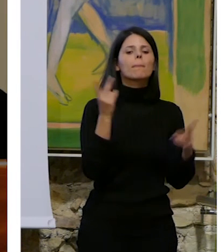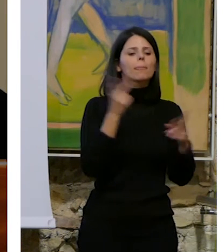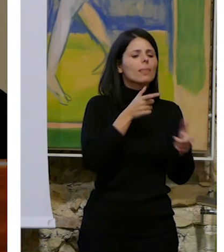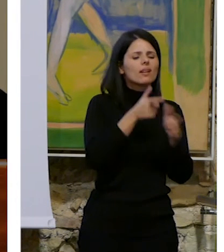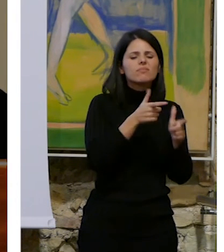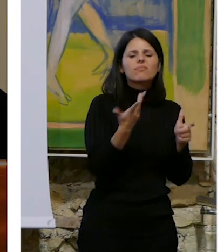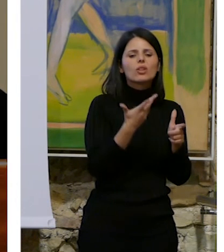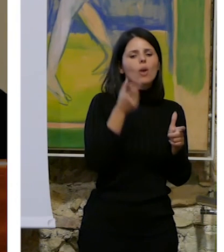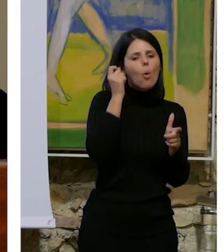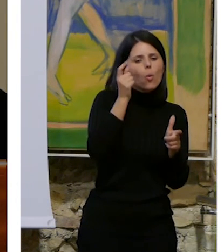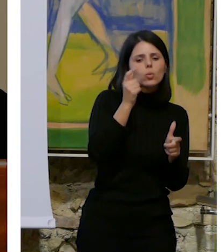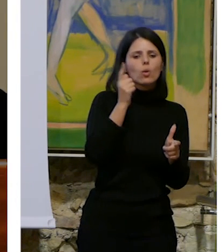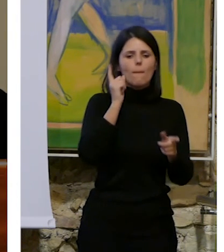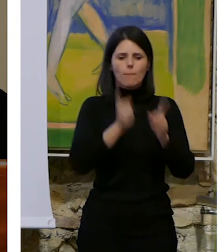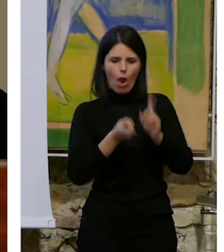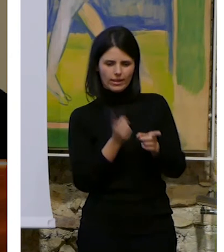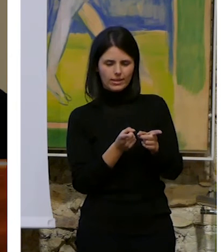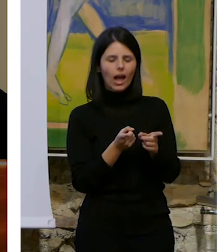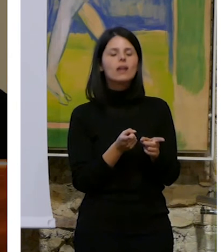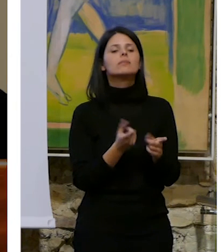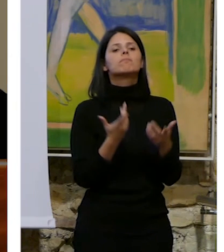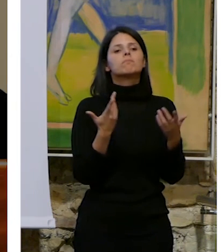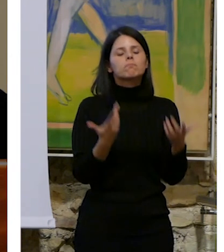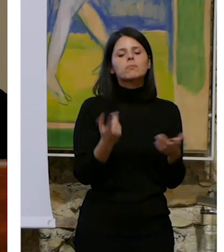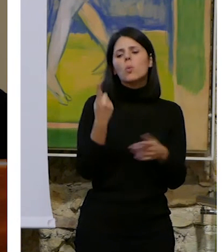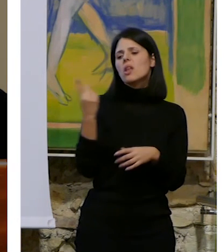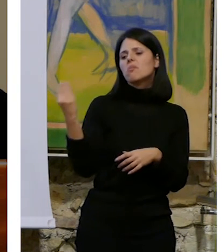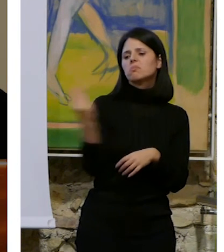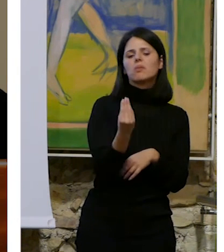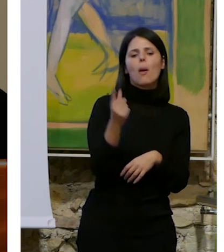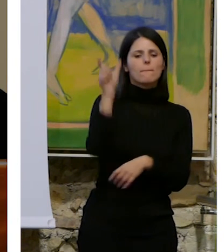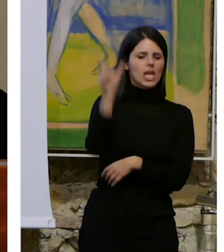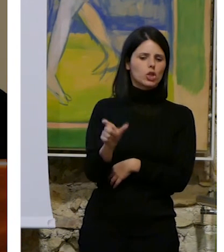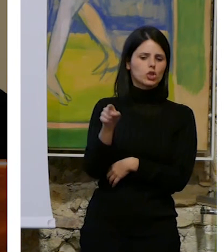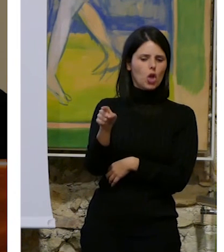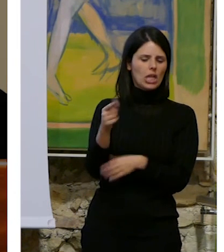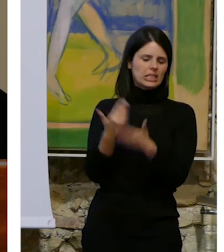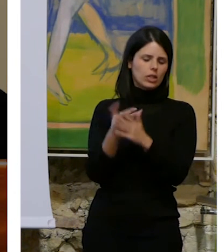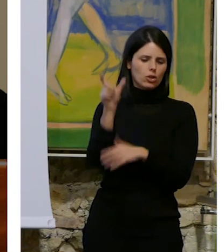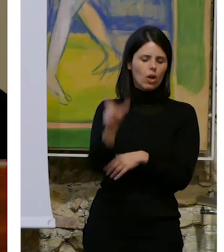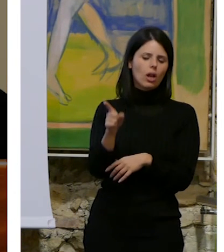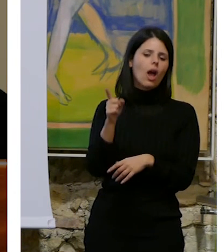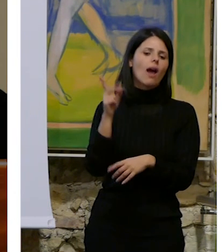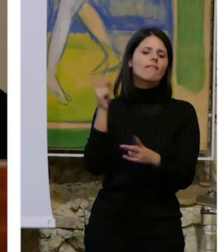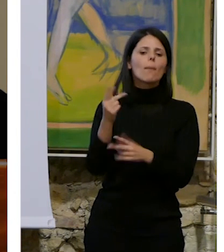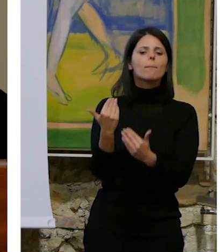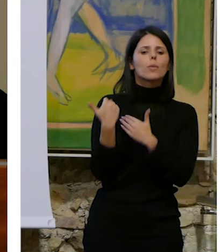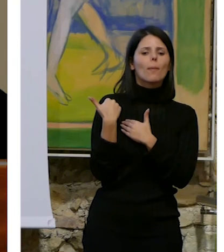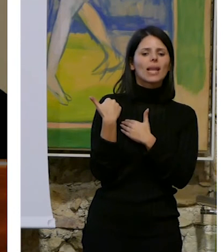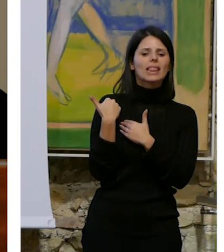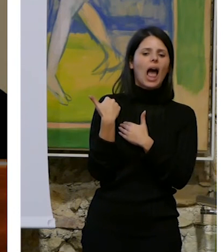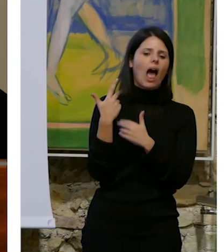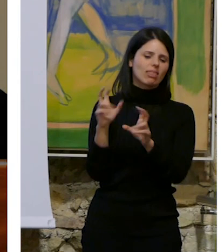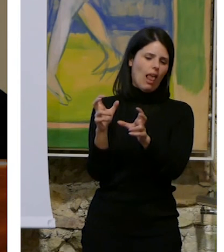solo di cultura e di politica. E allora si presentò un signore che di politica sapeva niente, era solo proprietario di una serie